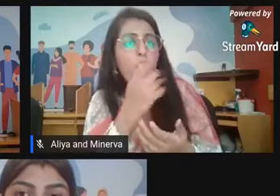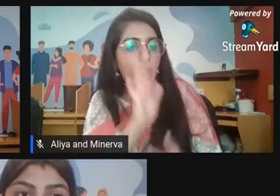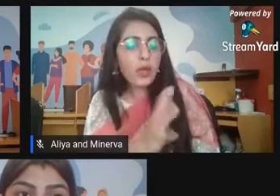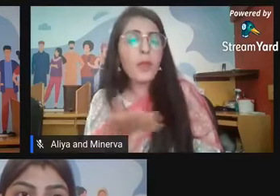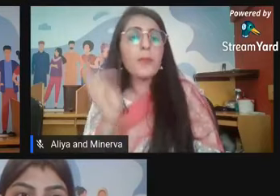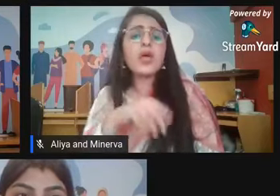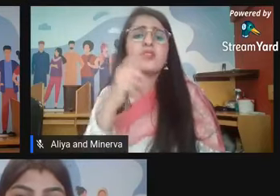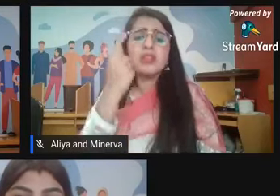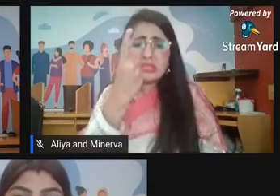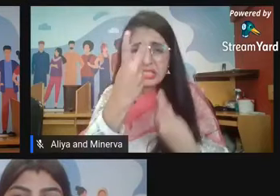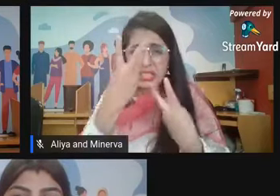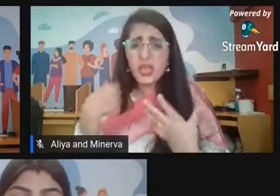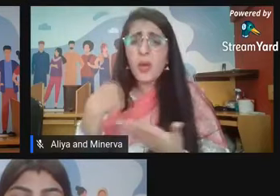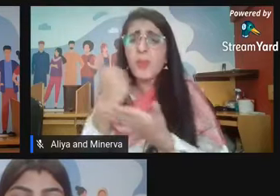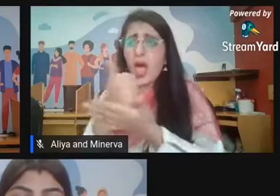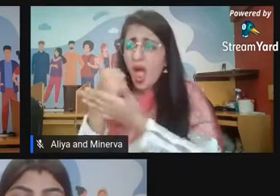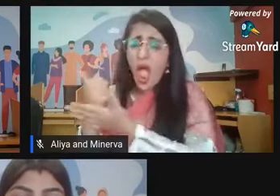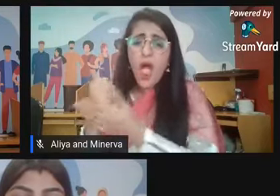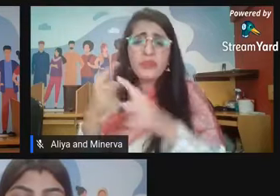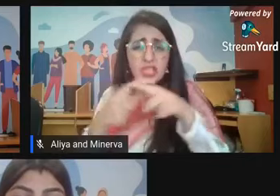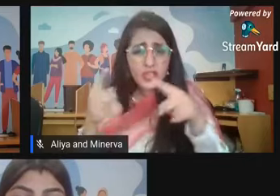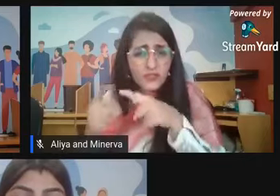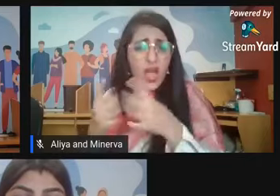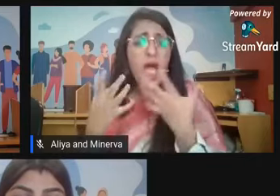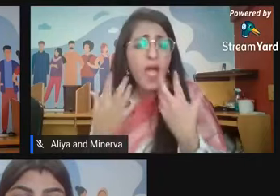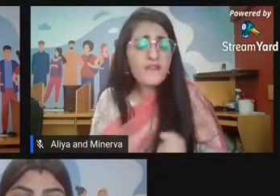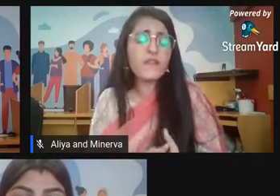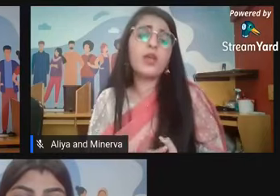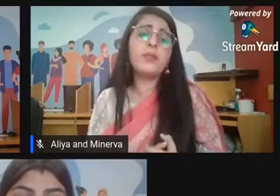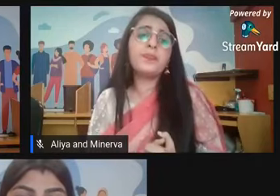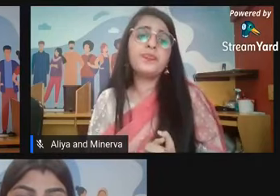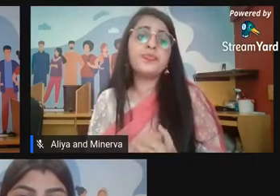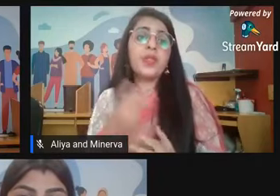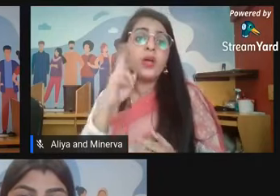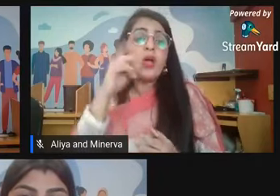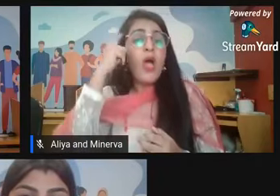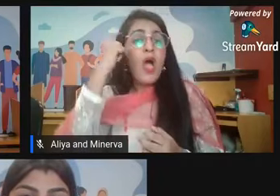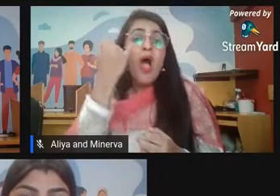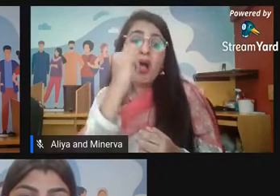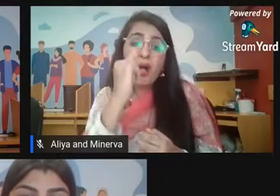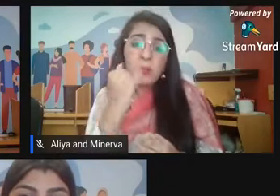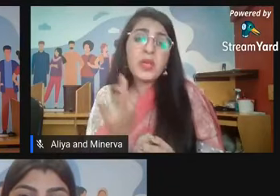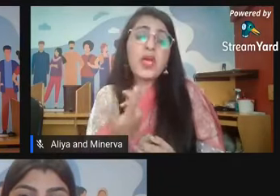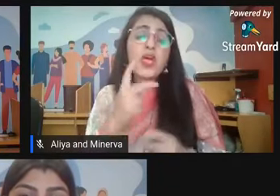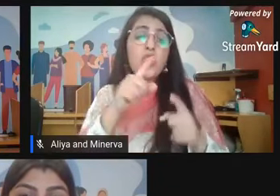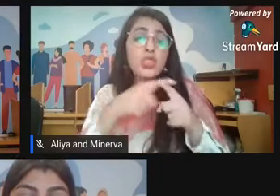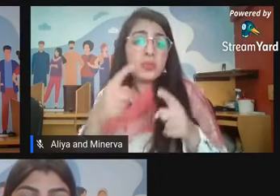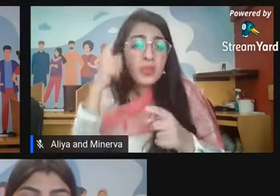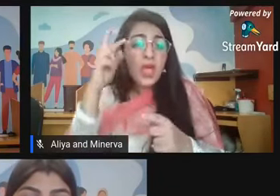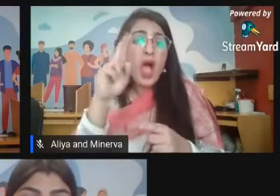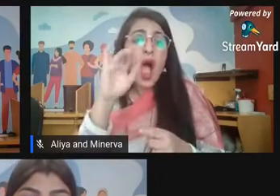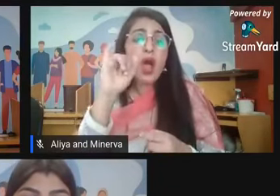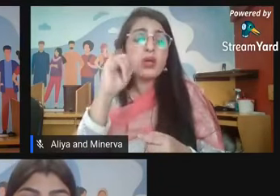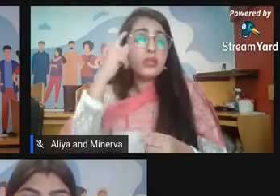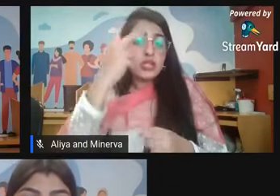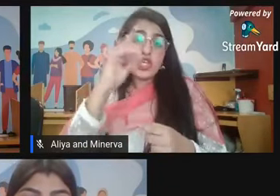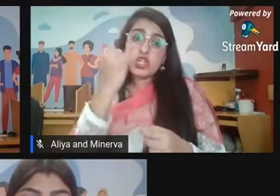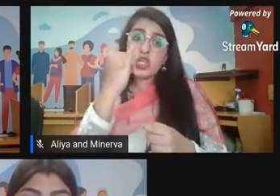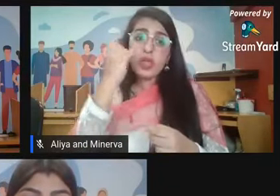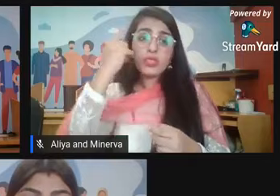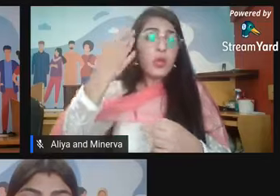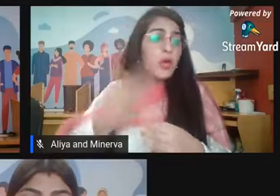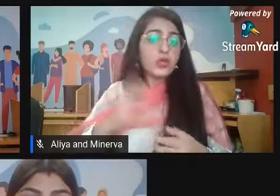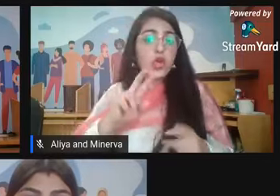का ऑप्शन है, रेडियोथेरेपी का ऑप्शन है। कुछ केसेस में ऐसा होता है कि वी गो फॉर कीमोथेरेपी एंड रेडियोथेरेपी प्रायर टू सर्जरी, सो